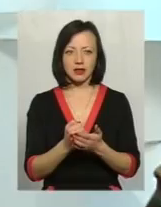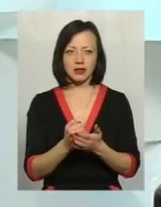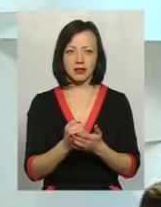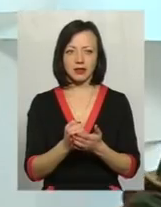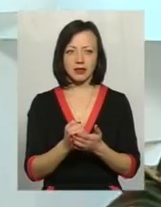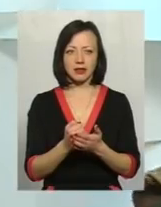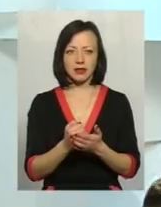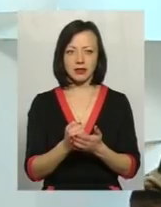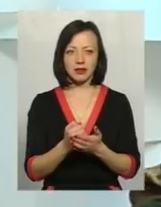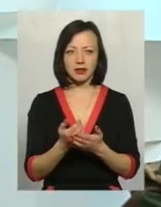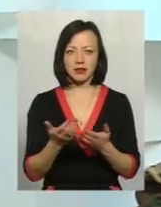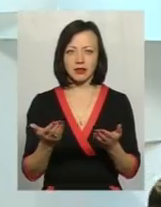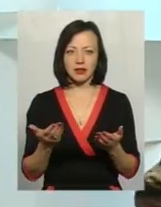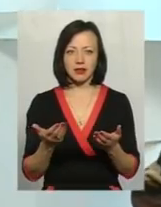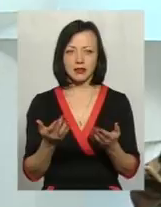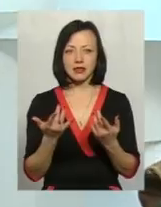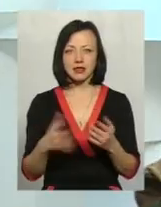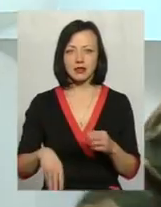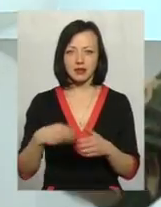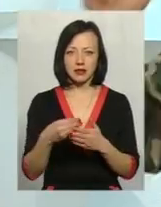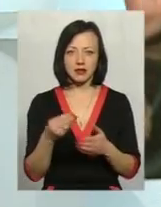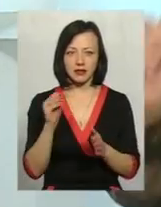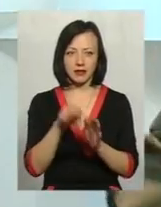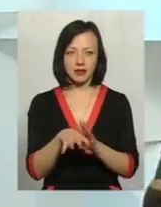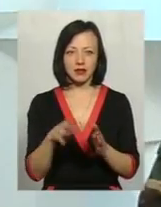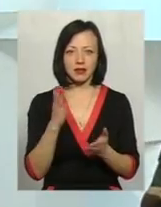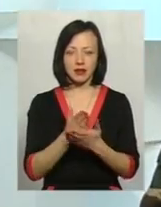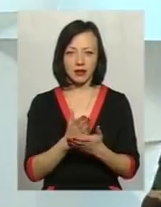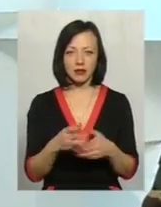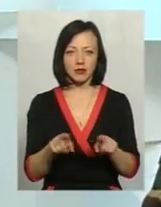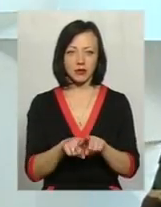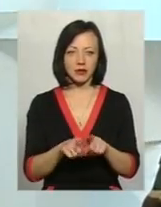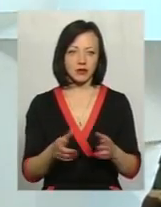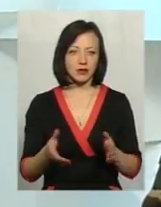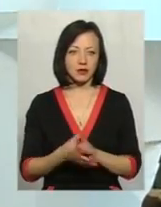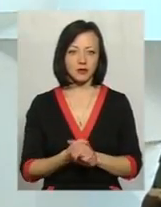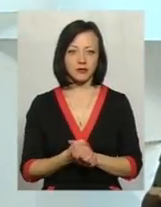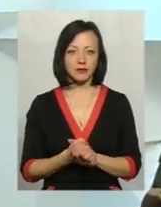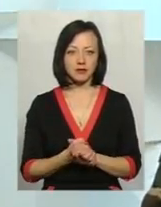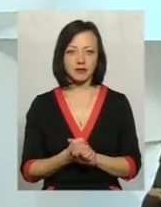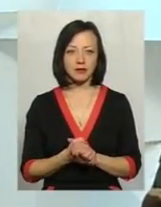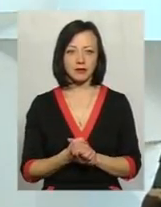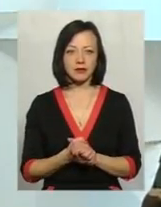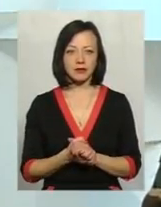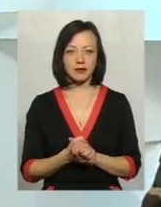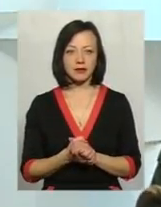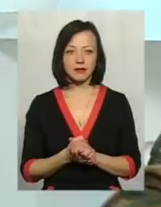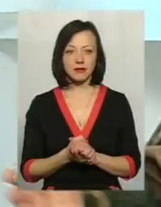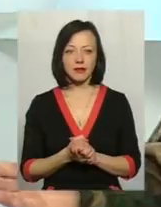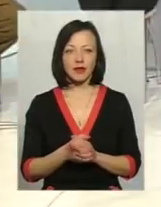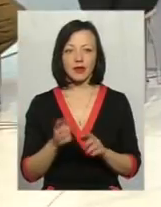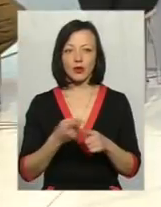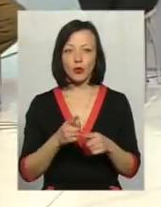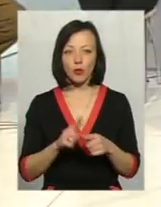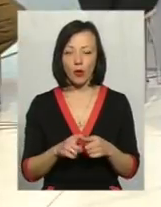стіл, руку в карман, скільки в кармані є, витягнув, туди положив. Тому